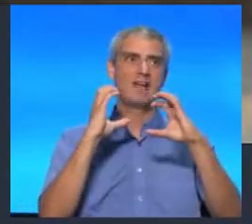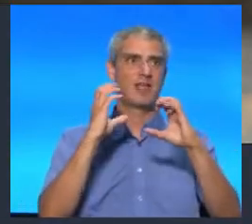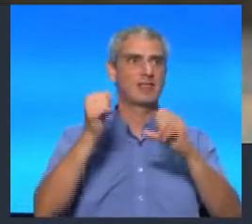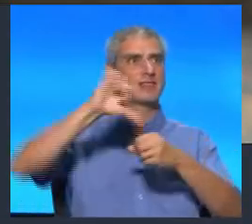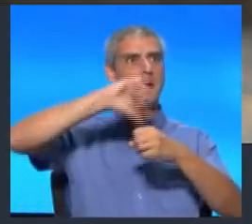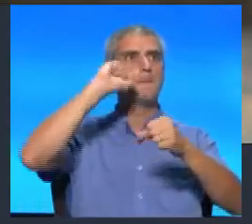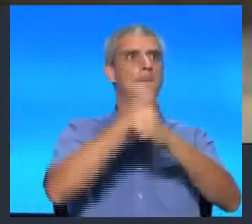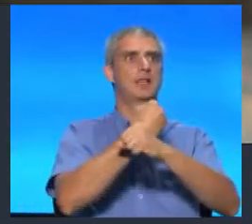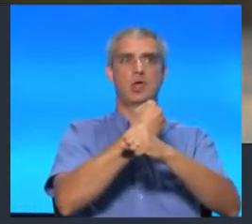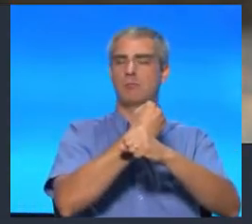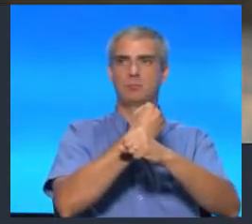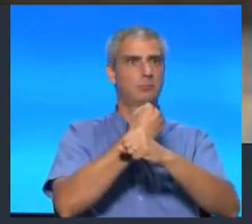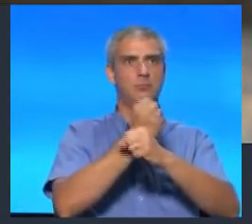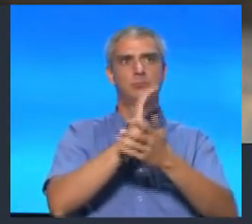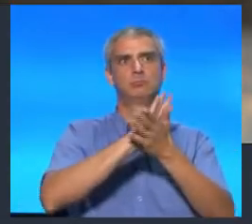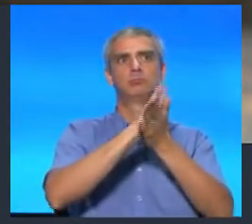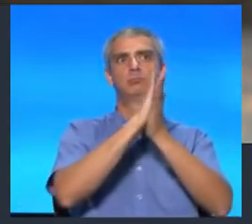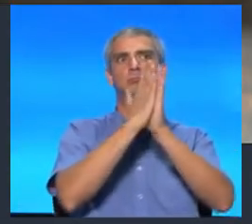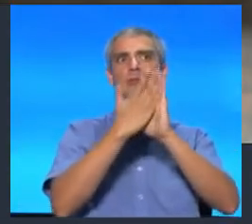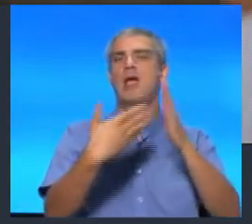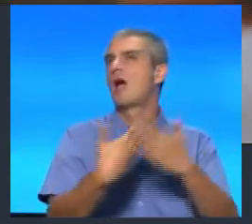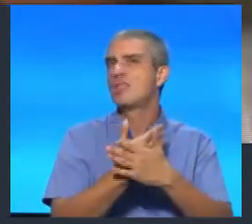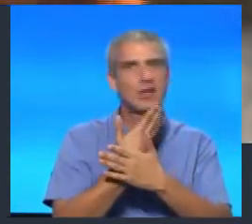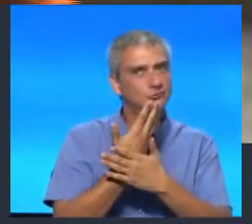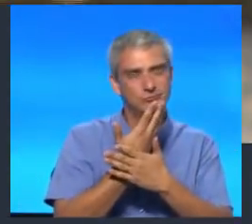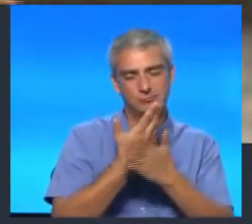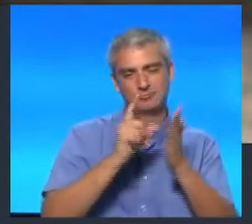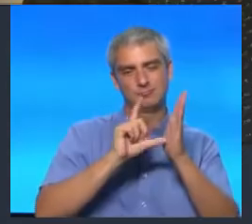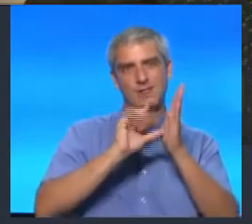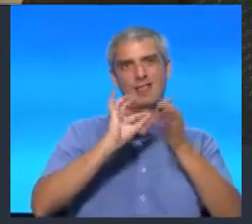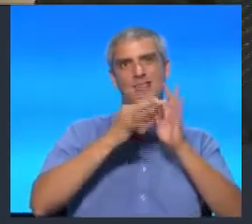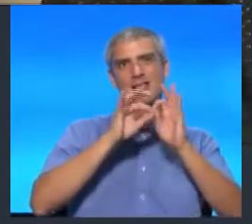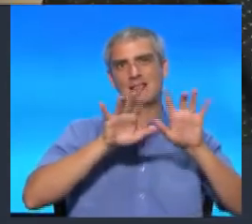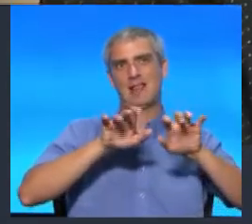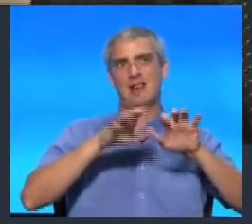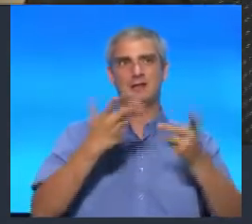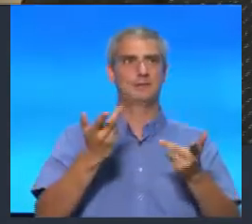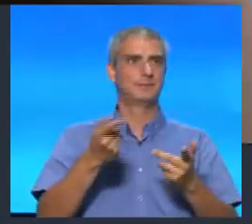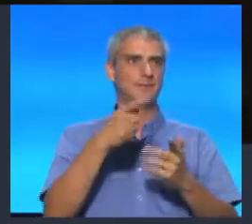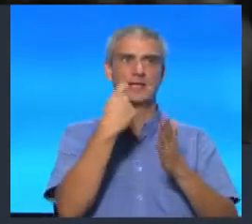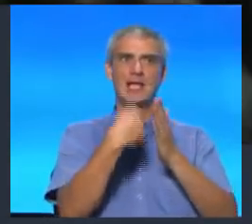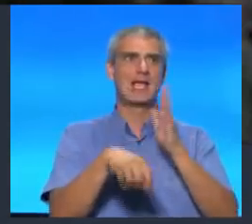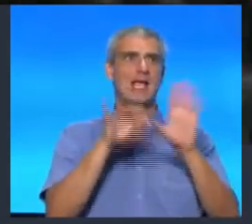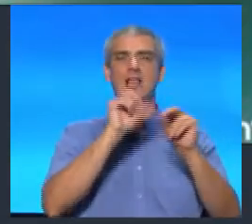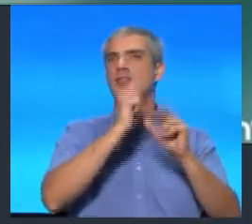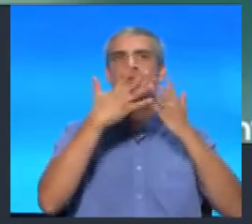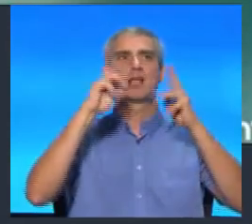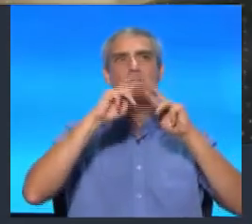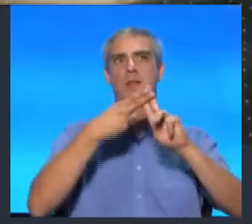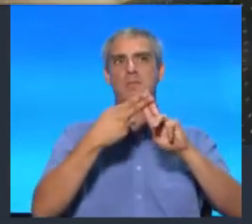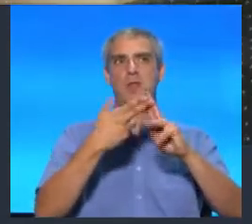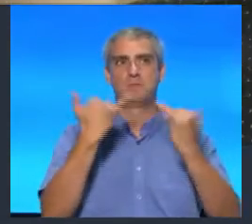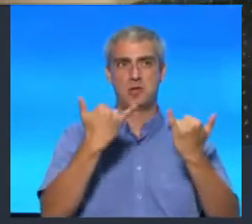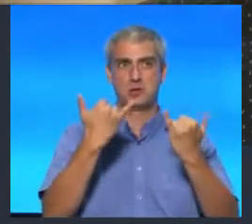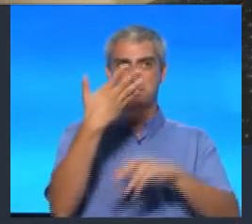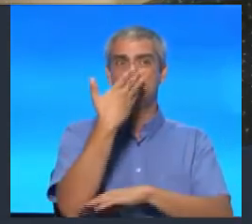של בטון, מוחלף בקסם החדש, הקסם הדיגיטלי. זה הקניון הכי גדול בעולם. היום